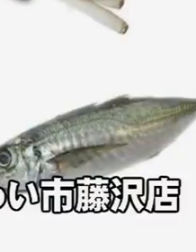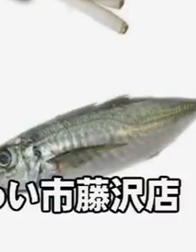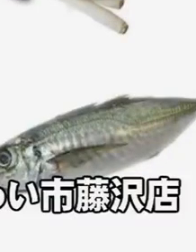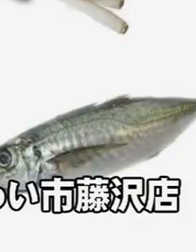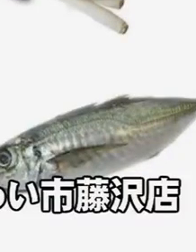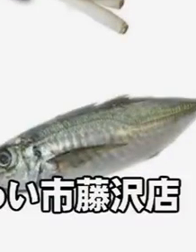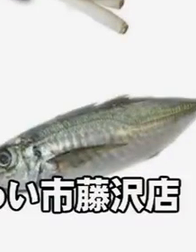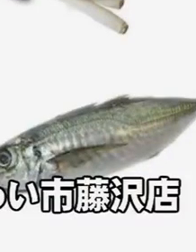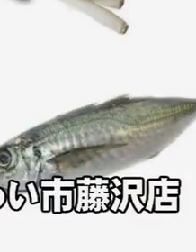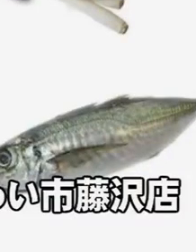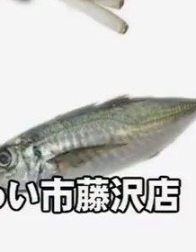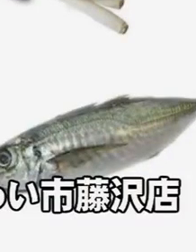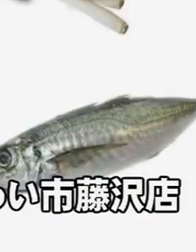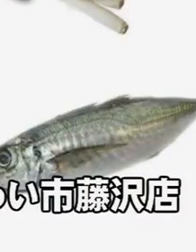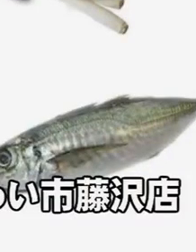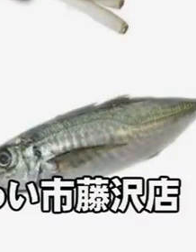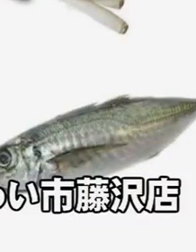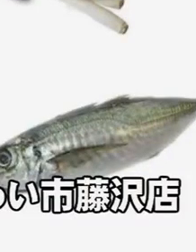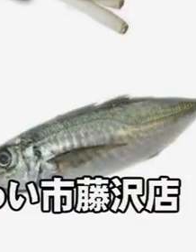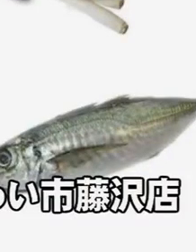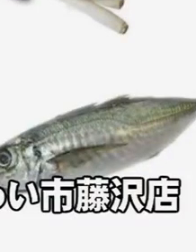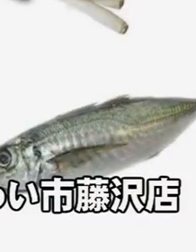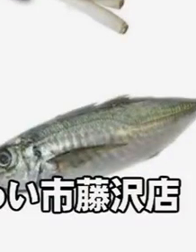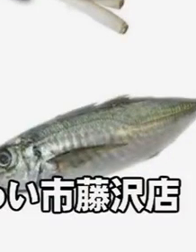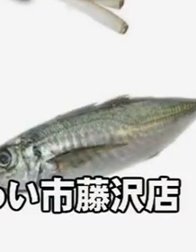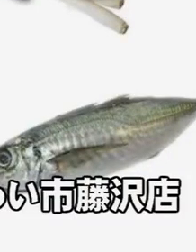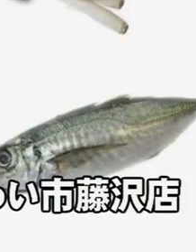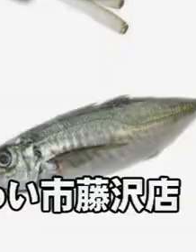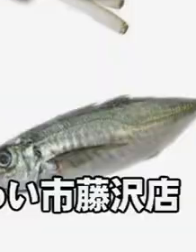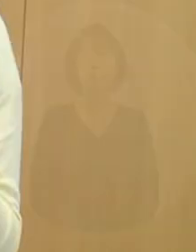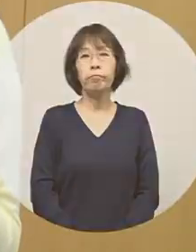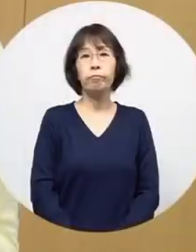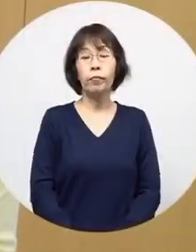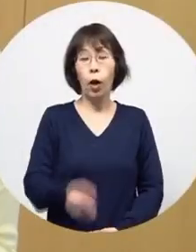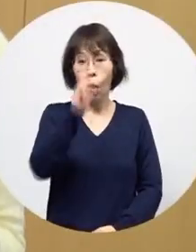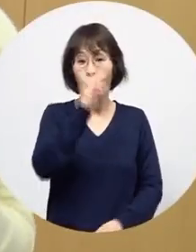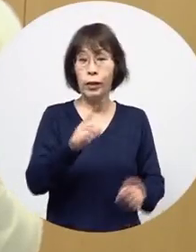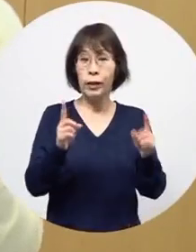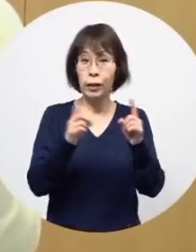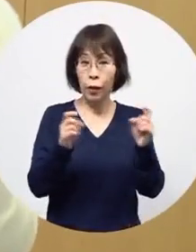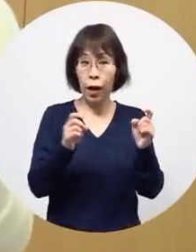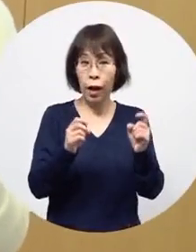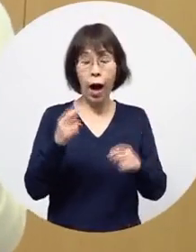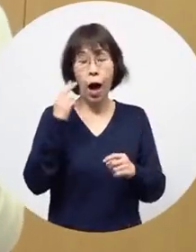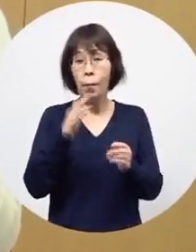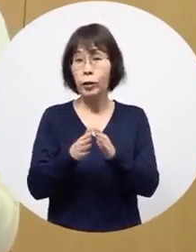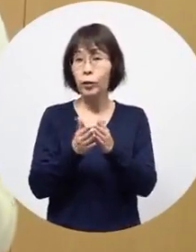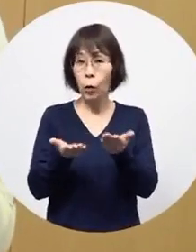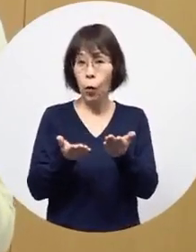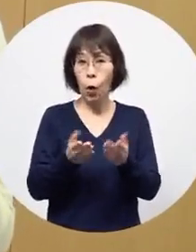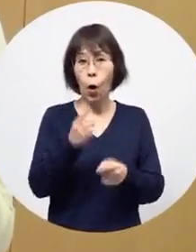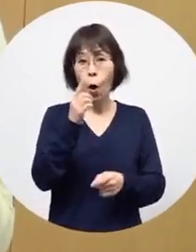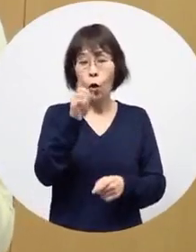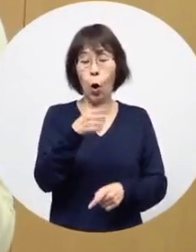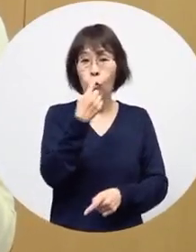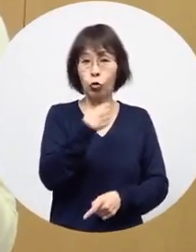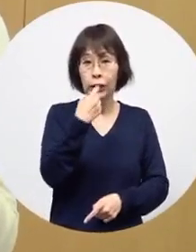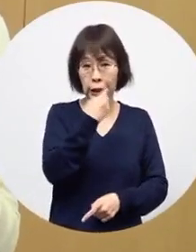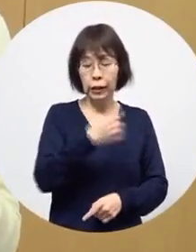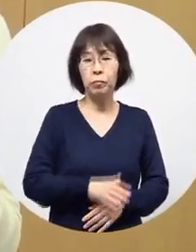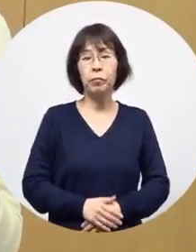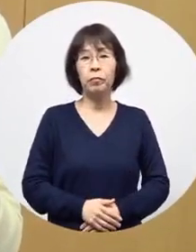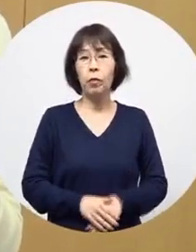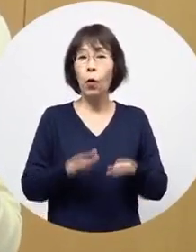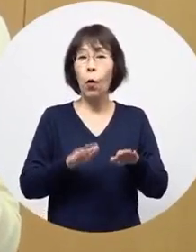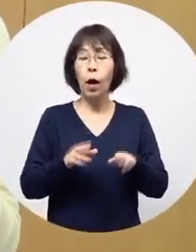産食材で簡単クッキング、藤沢ご飯。 こんにちは、 松本美希子です。 野口香織です。 今